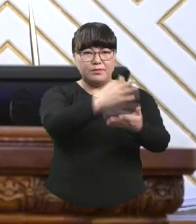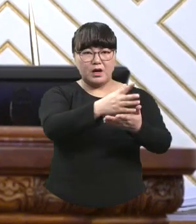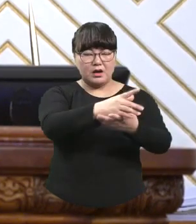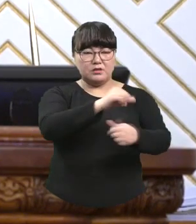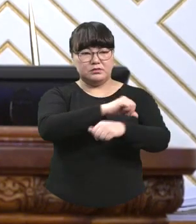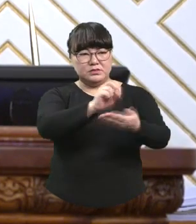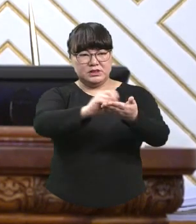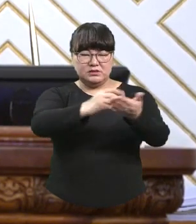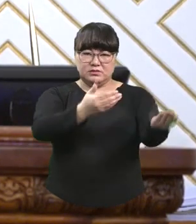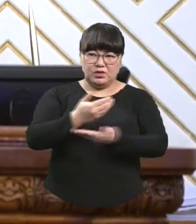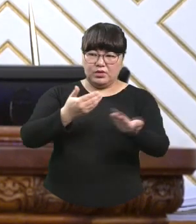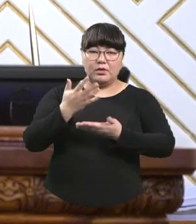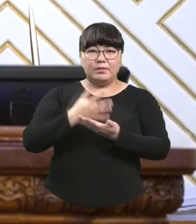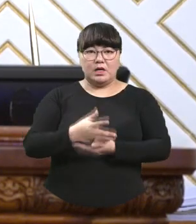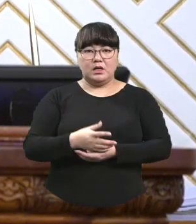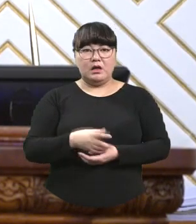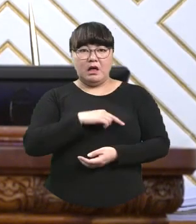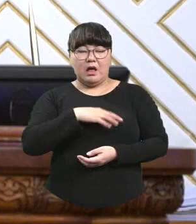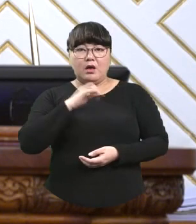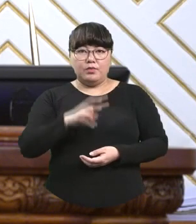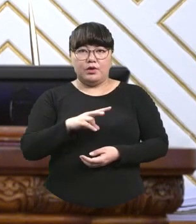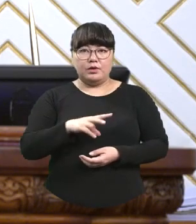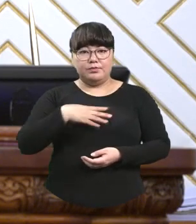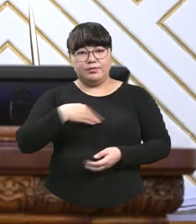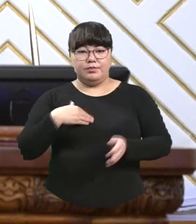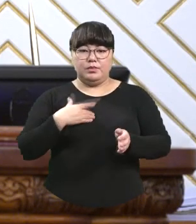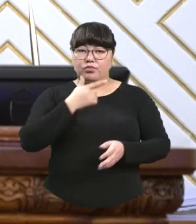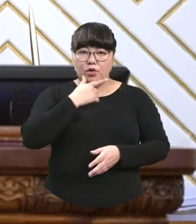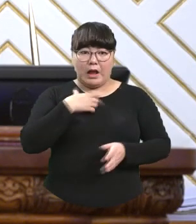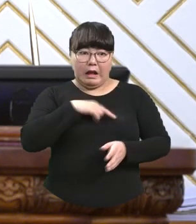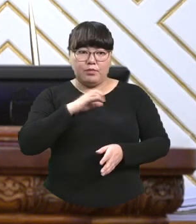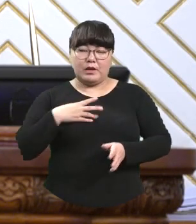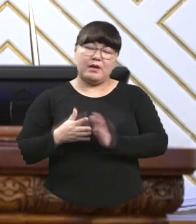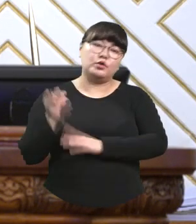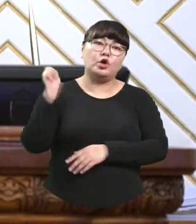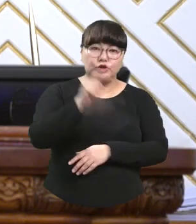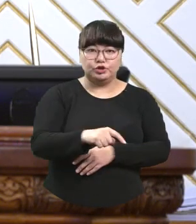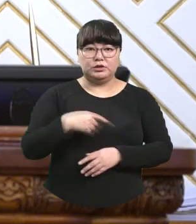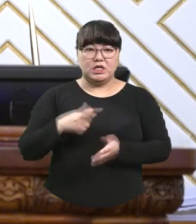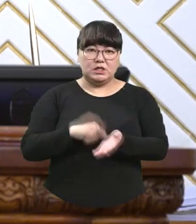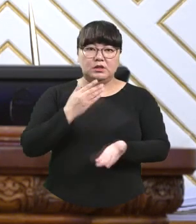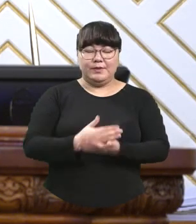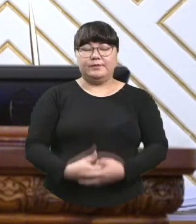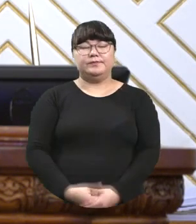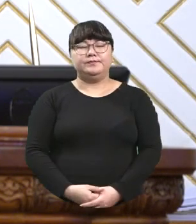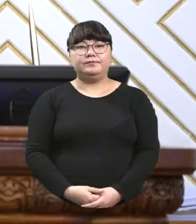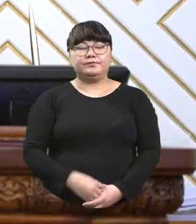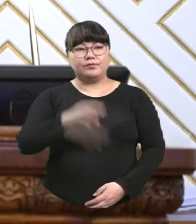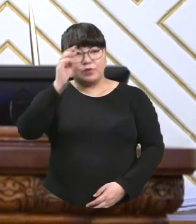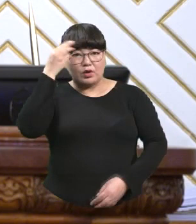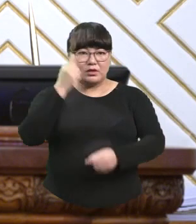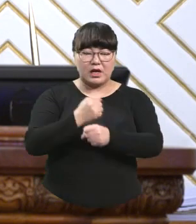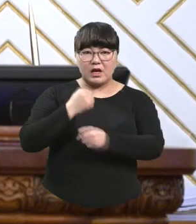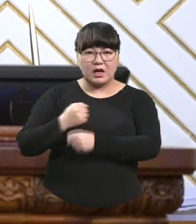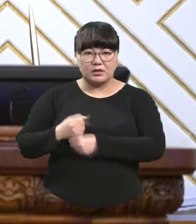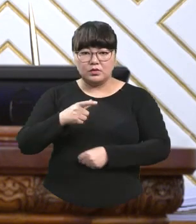Эсвэл шаардлагатай та нар айгаа тэмээгээд байх юм бол би бүр хамт очие. таныг дагуулад хамт очив. Ийм